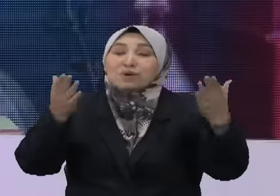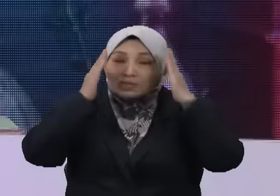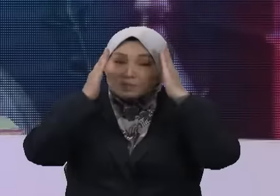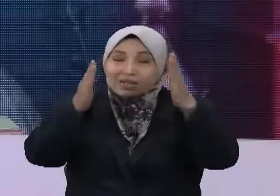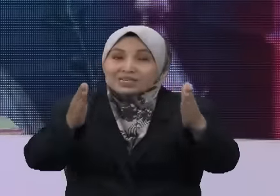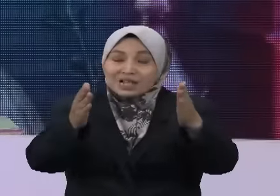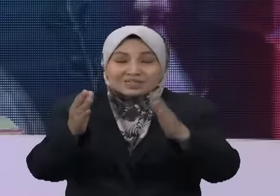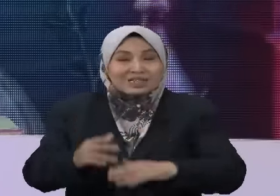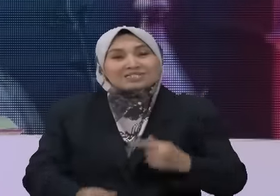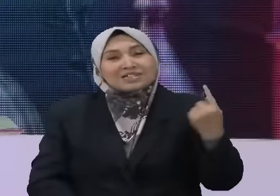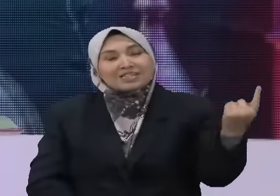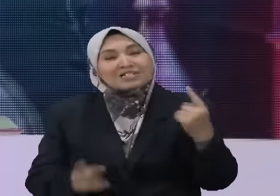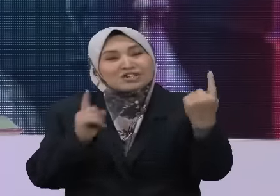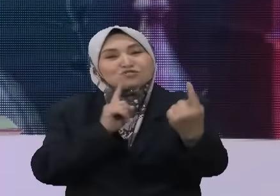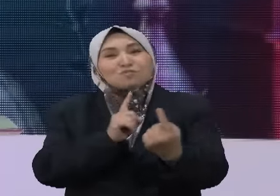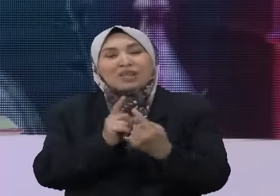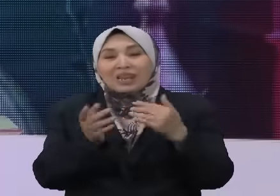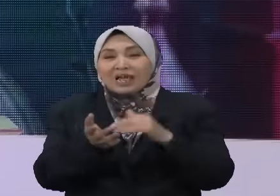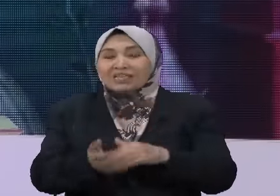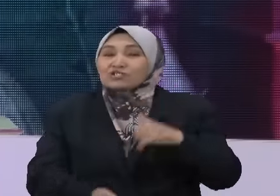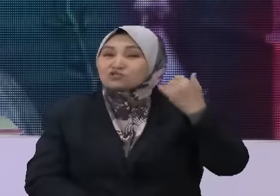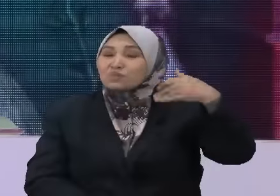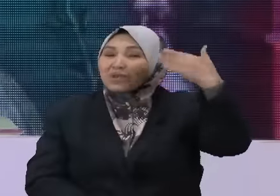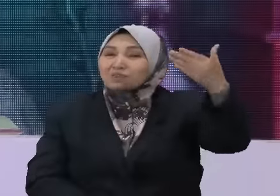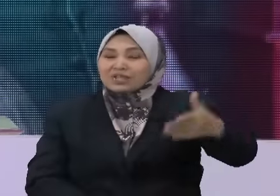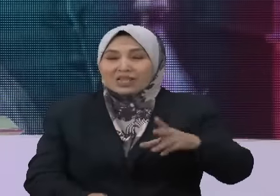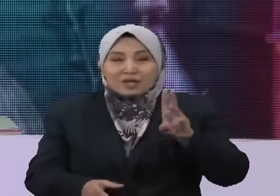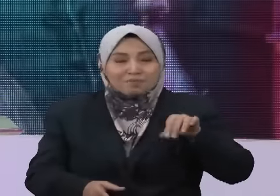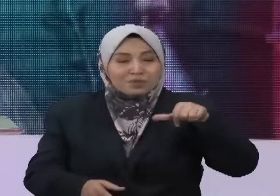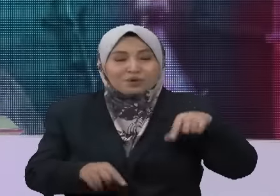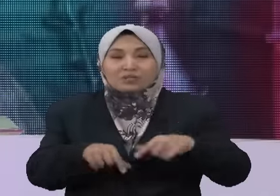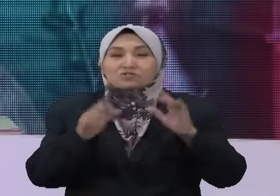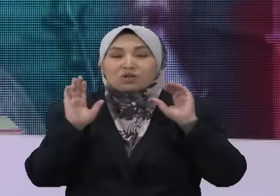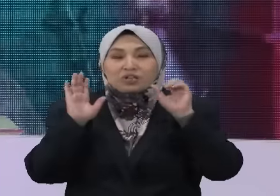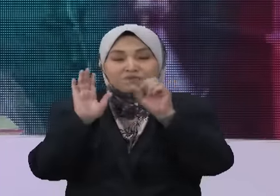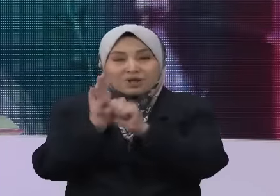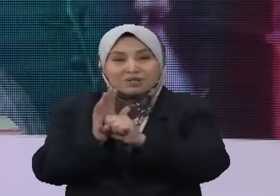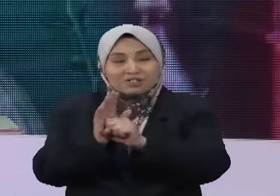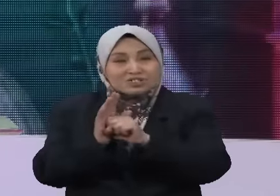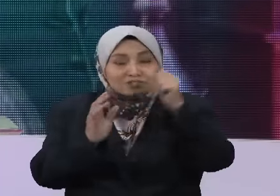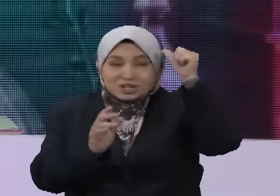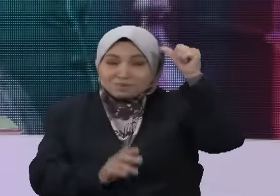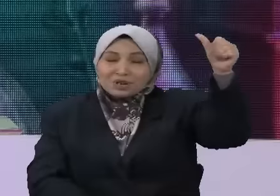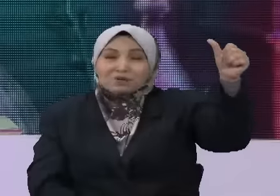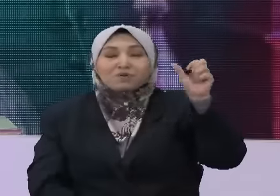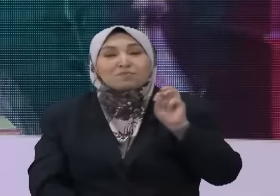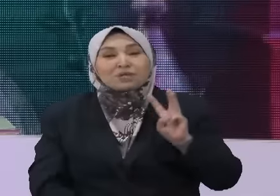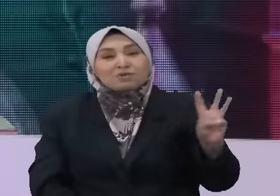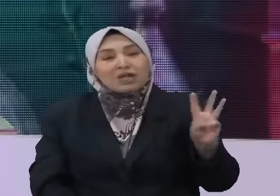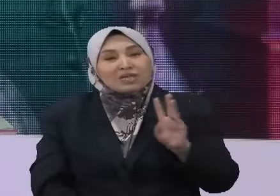sehingga kita sentiasa bertemu lagi insya-allah pada episod yang akan datang My Quran time Quran solat infa Assalamualaikum